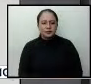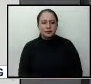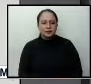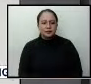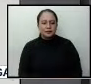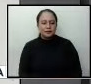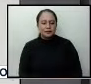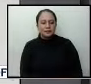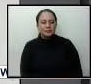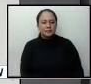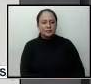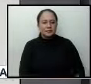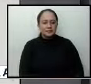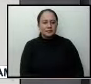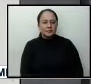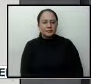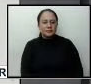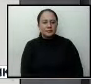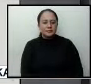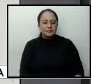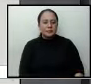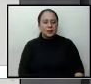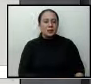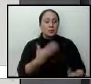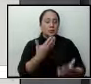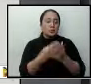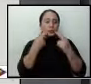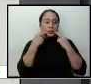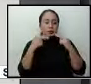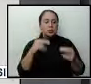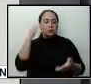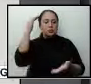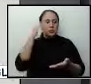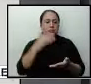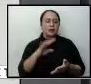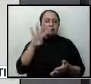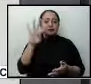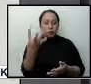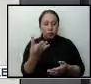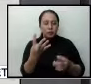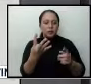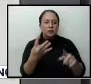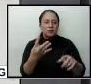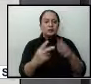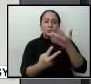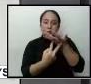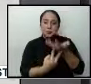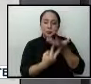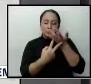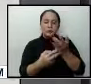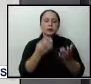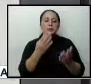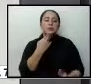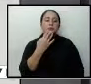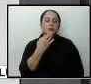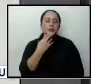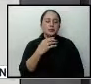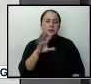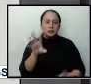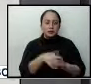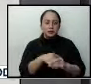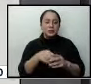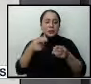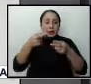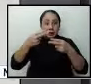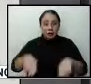Magandang balita naman po tayo mga ka-RSP dahil bumaba ng 4 na piso ang kada kilo ng asukal. At pati ang presyo ng itlog sa merkado, bumaba na